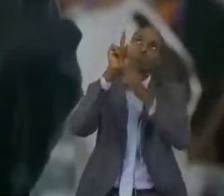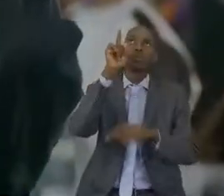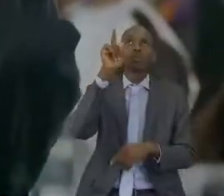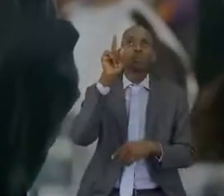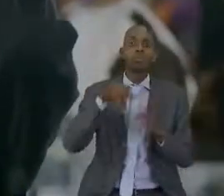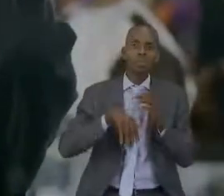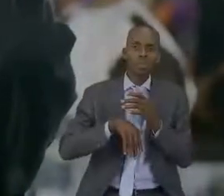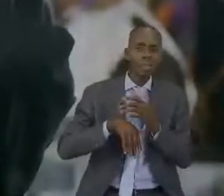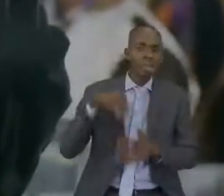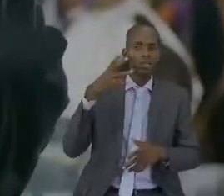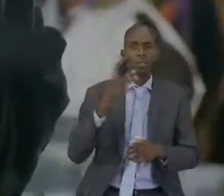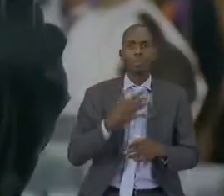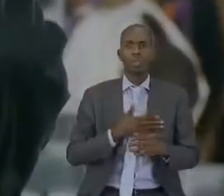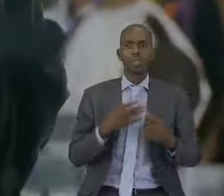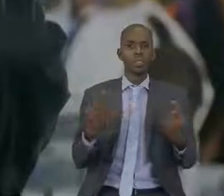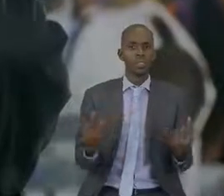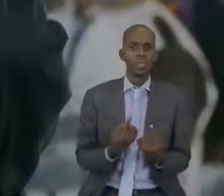Hors de mes péchés, je viens.